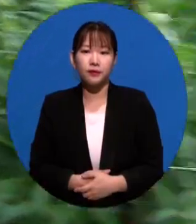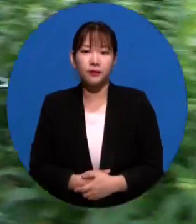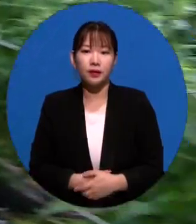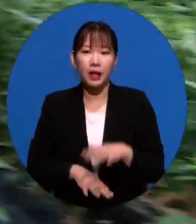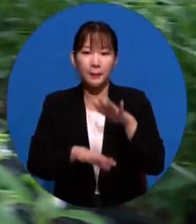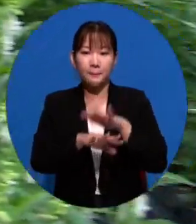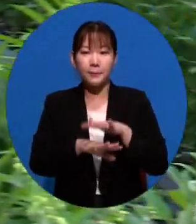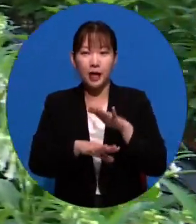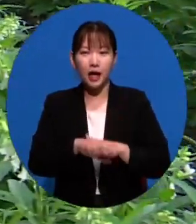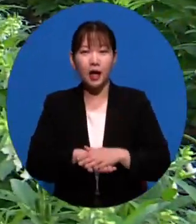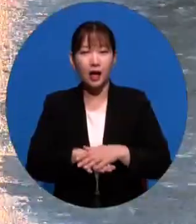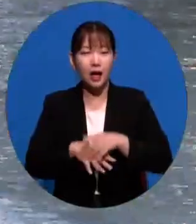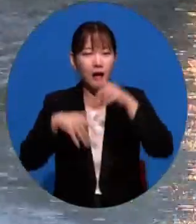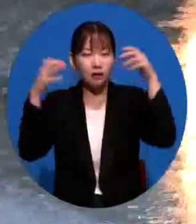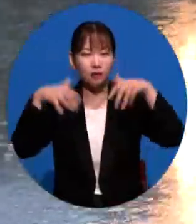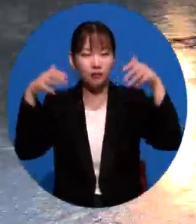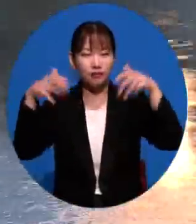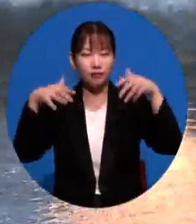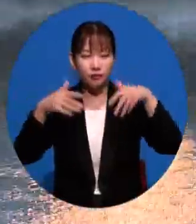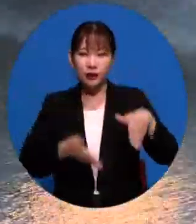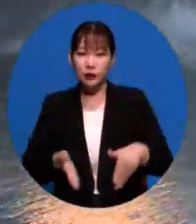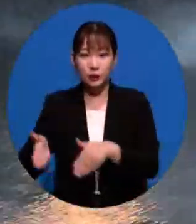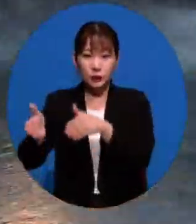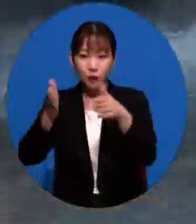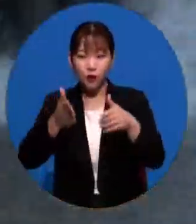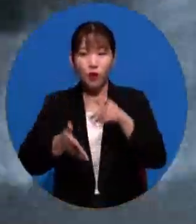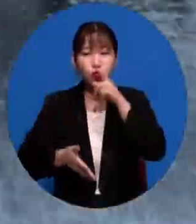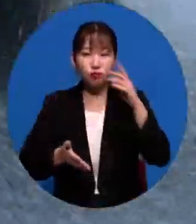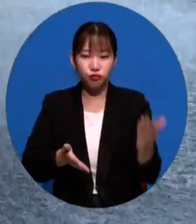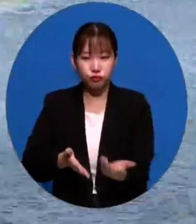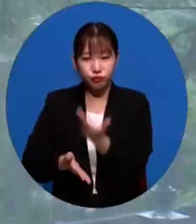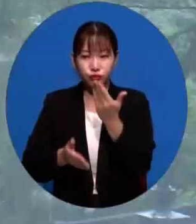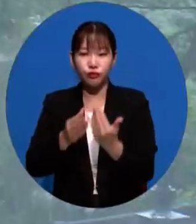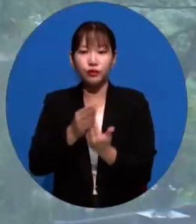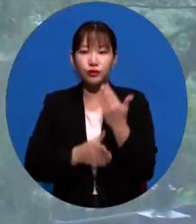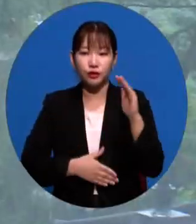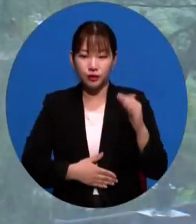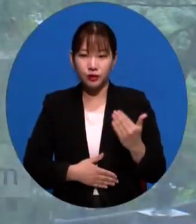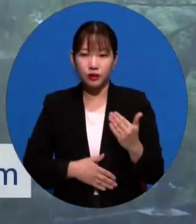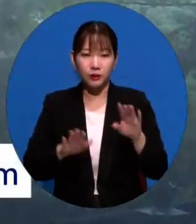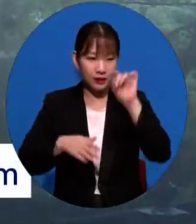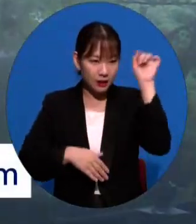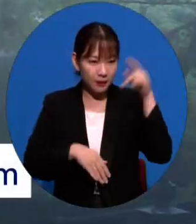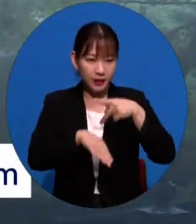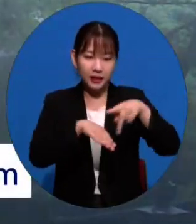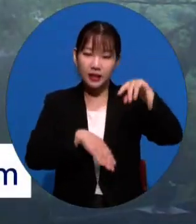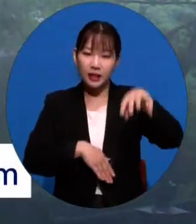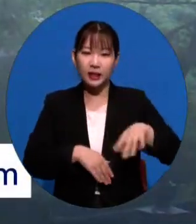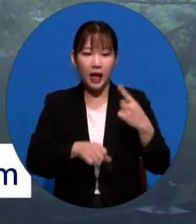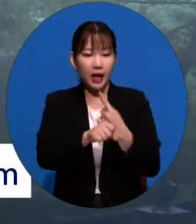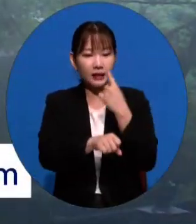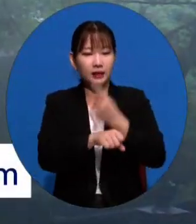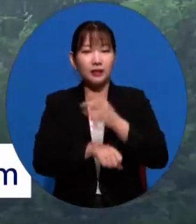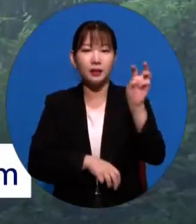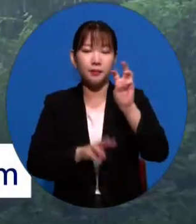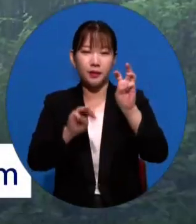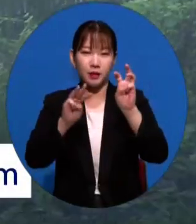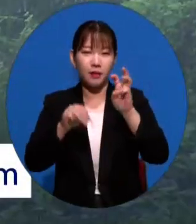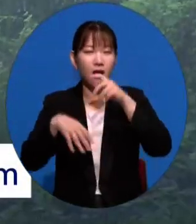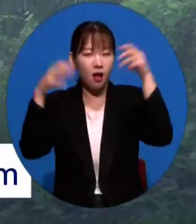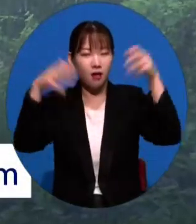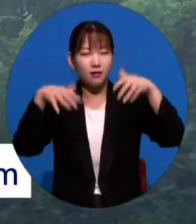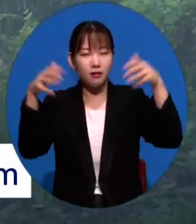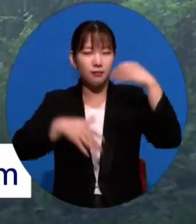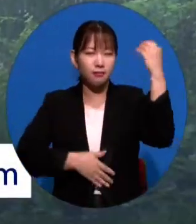밭에 세찬 비가 쏟아지고 도로에는 커다란 물웅덩이가 생겼습니다. 오늘 새벽 신안에서는 시간당 30mm의